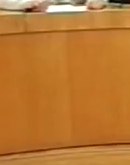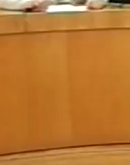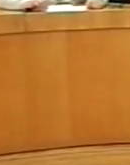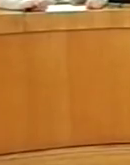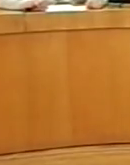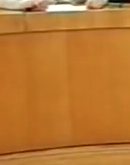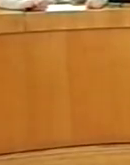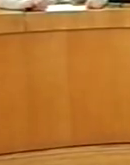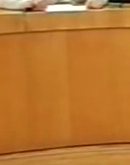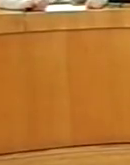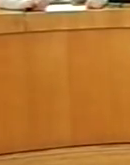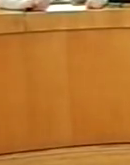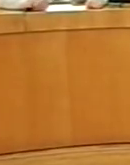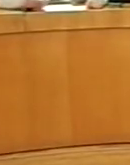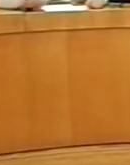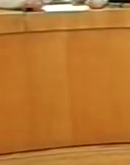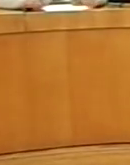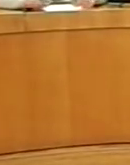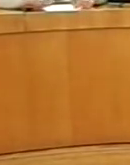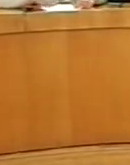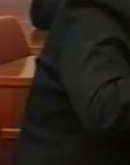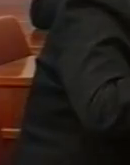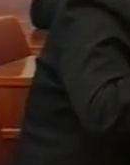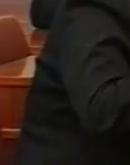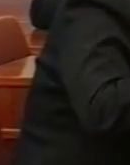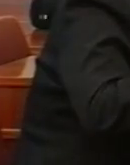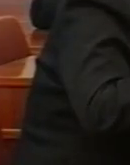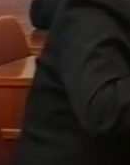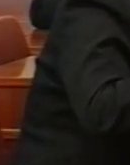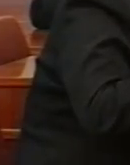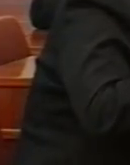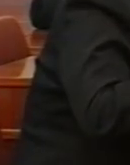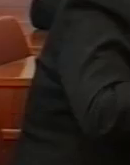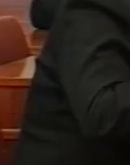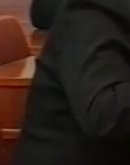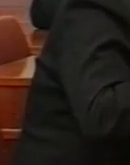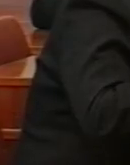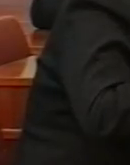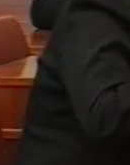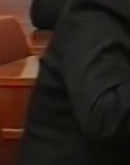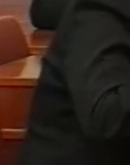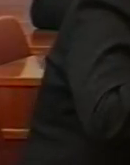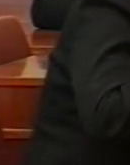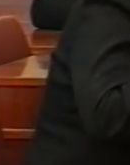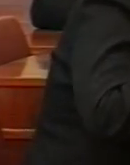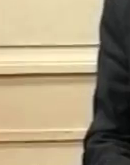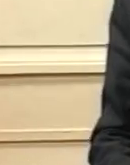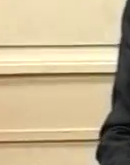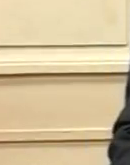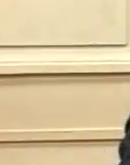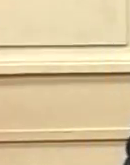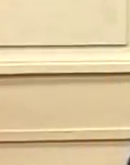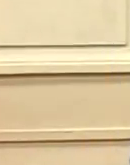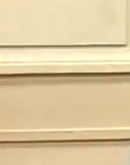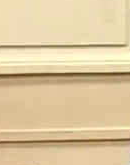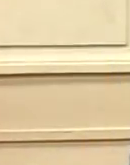Сьогодні в облдержадміністрації відбулося спільне засідання постійної комісії з питань регламенту, депутатської етики та організації роботи